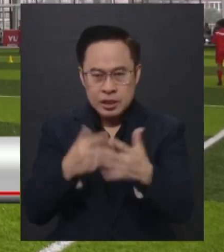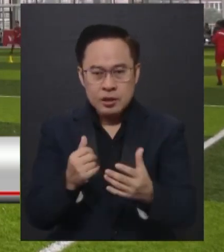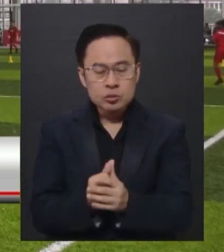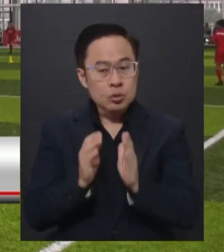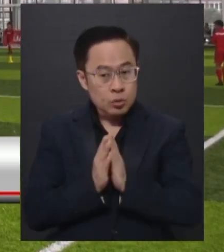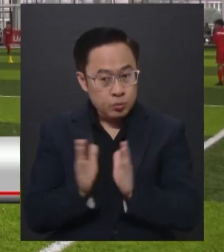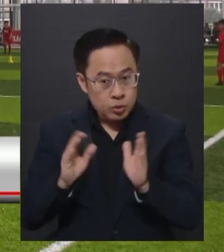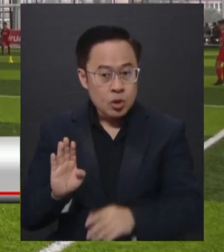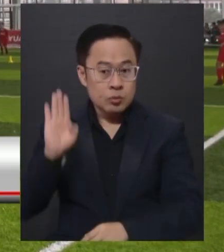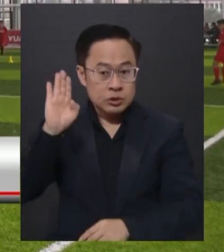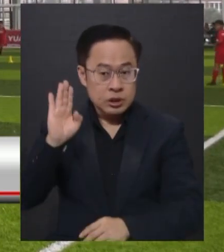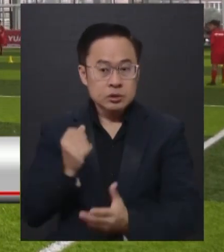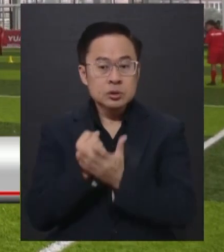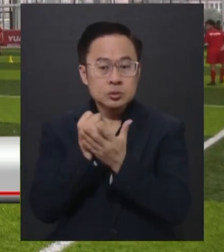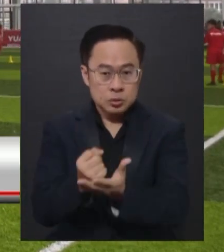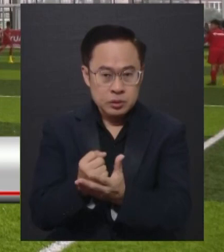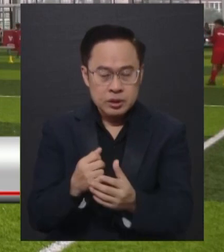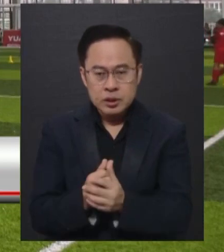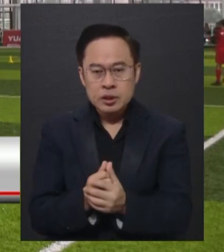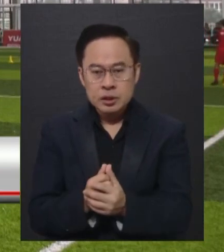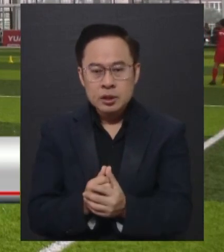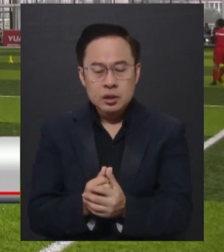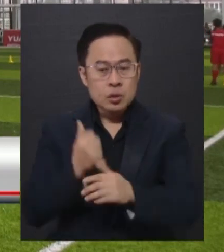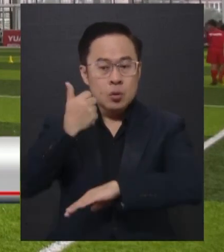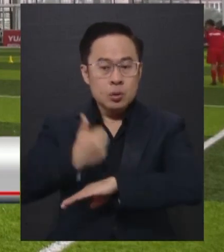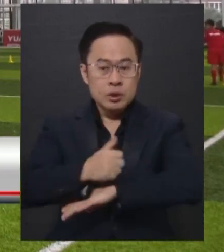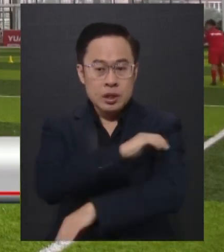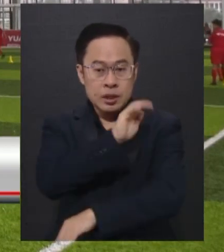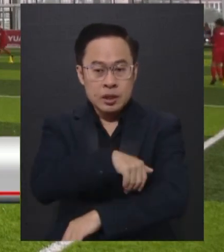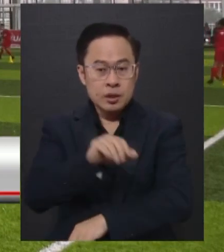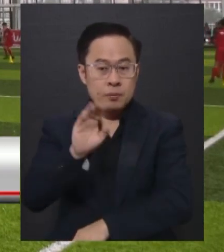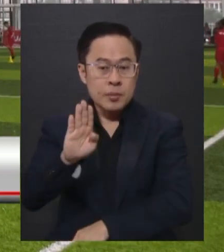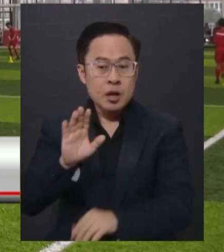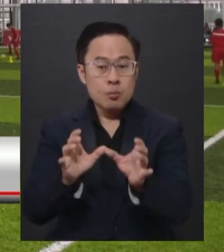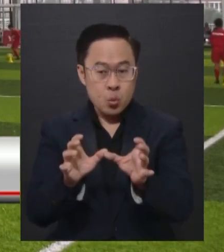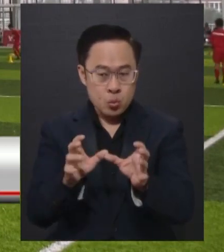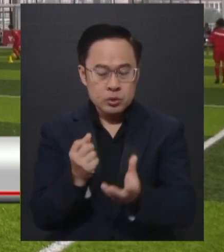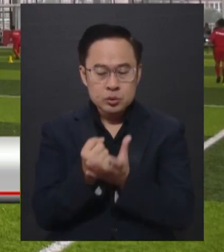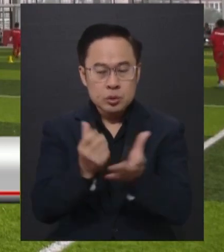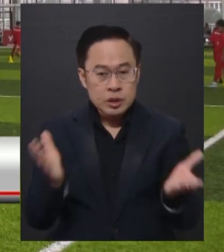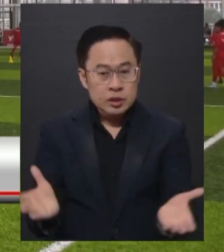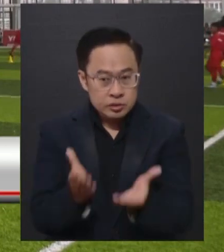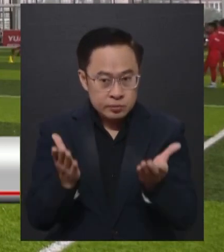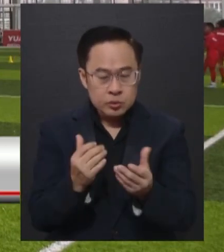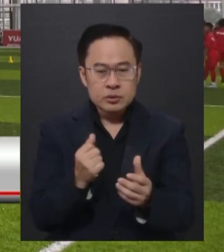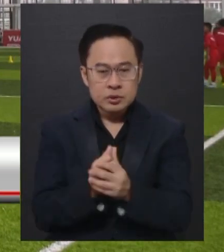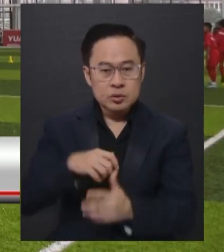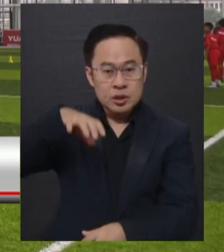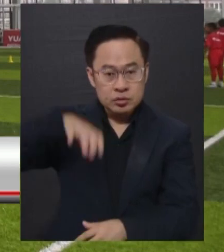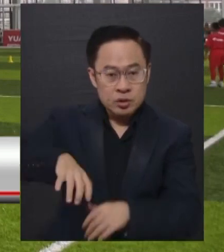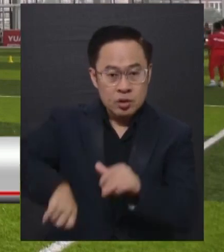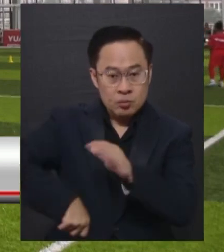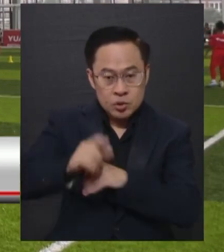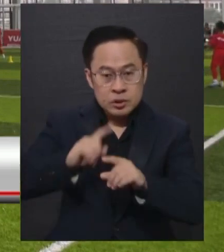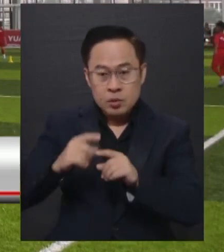างนายกเทศมนตรีนะครับของเทศบาลบางปูนะครับก็ที่ได้ให้สถานที่แล้วก็